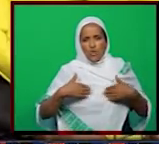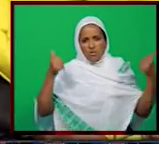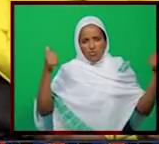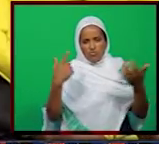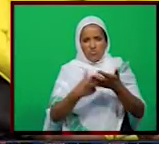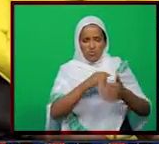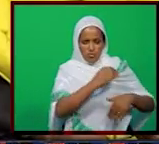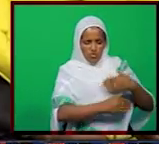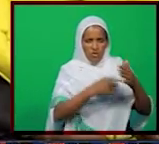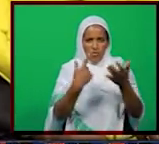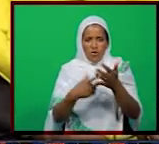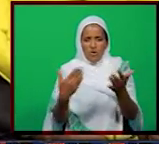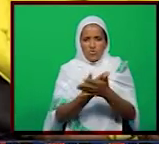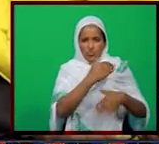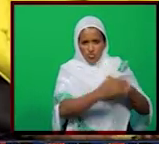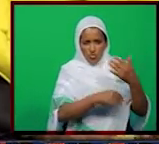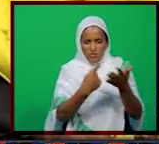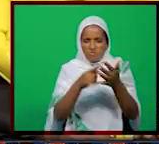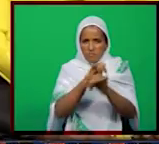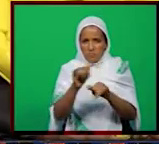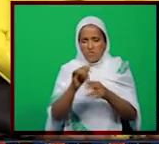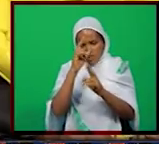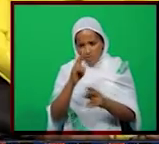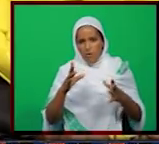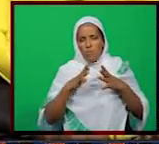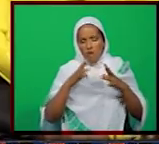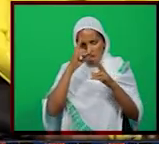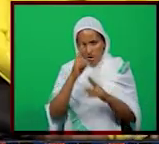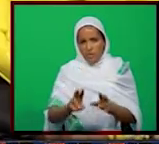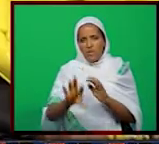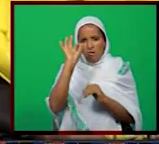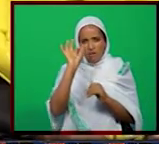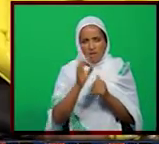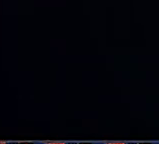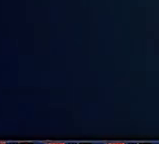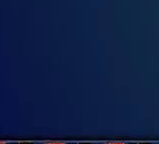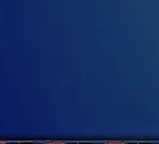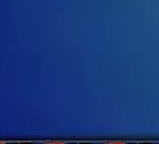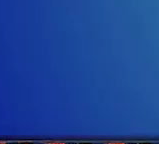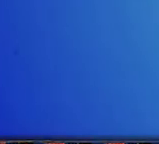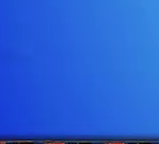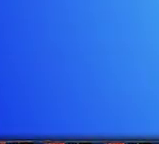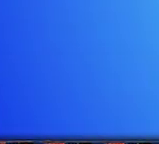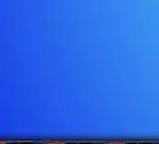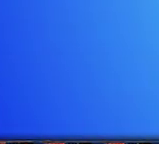ወጣቱ ትውልድ አሁን አዲሱ ትውልድም ይህን ክብረ በዓል እያከበረው ነው።